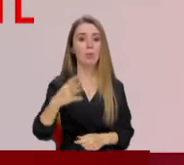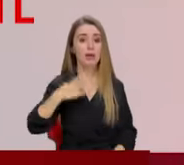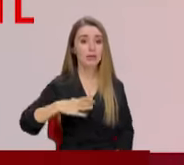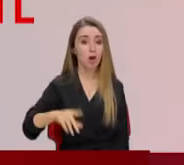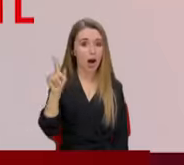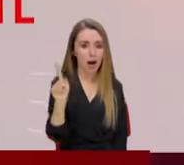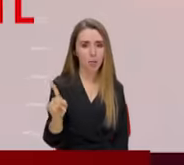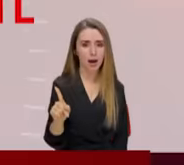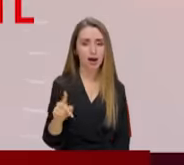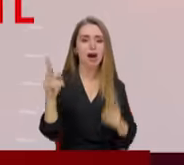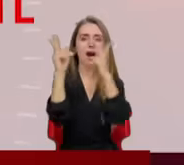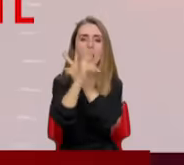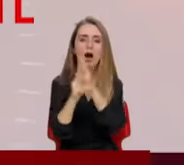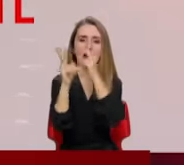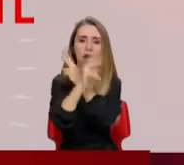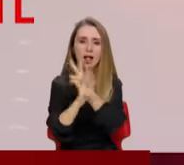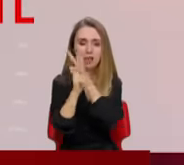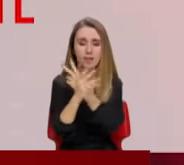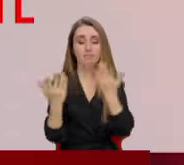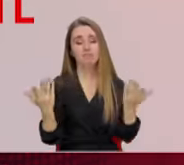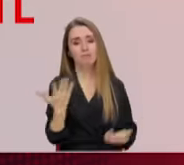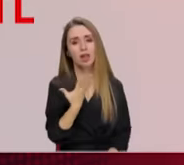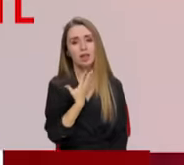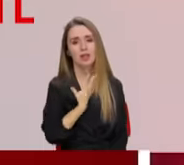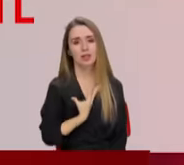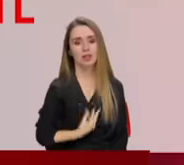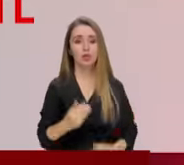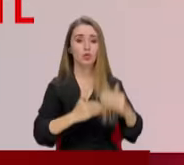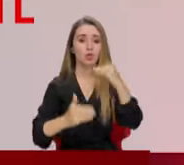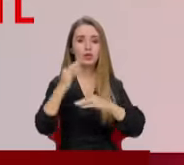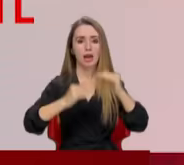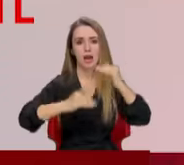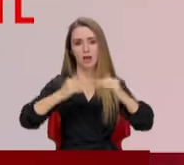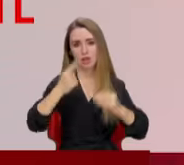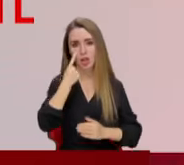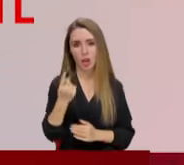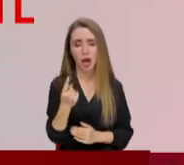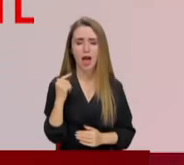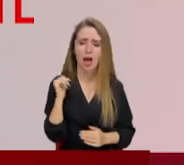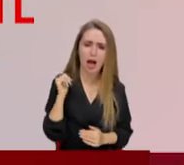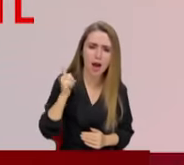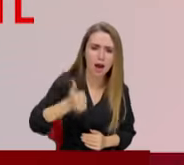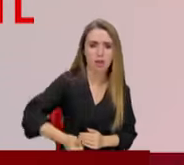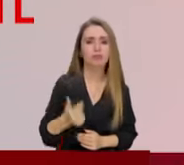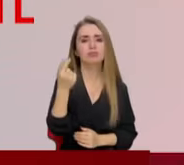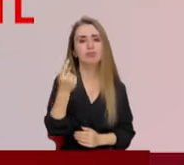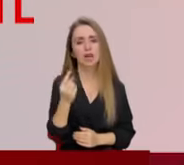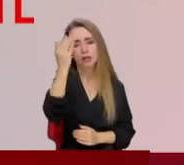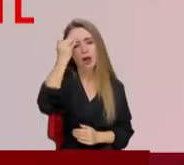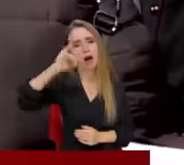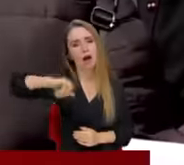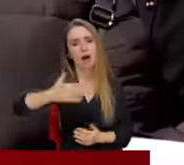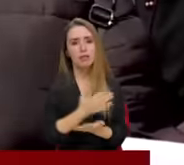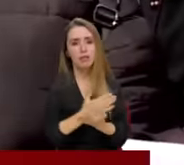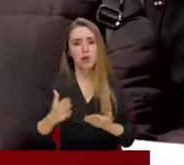istese de bunun hayalini kursa da ne yazık ki yüksek enflasyon karşısında her geçen gün biraz daha